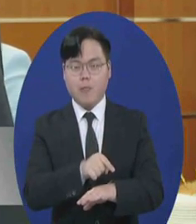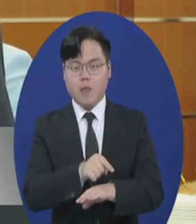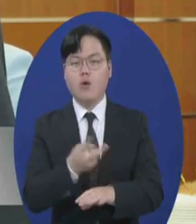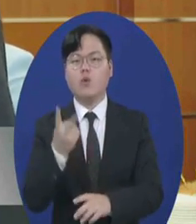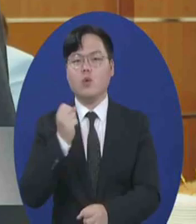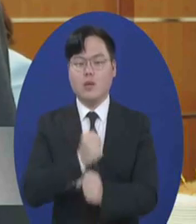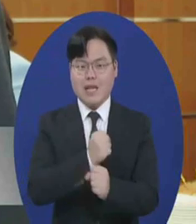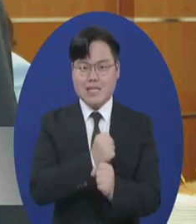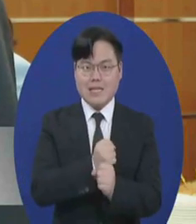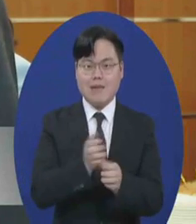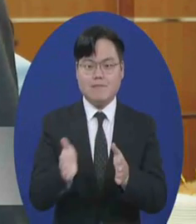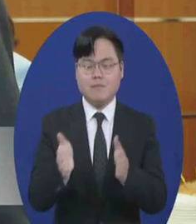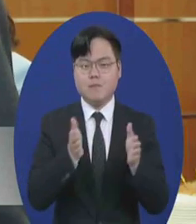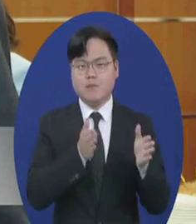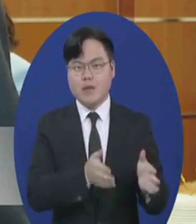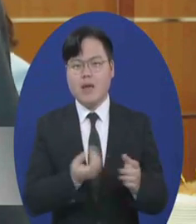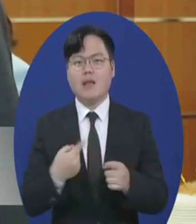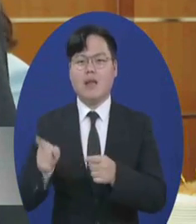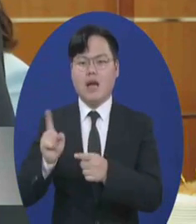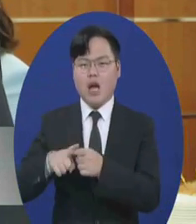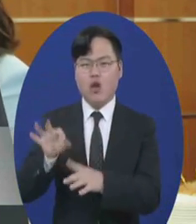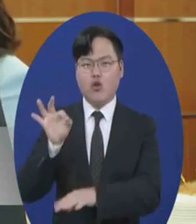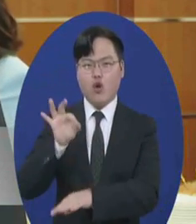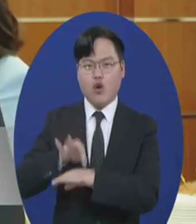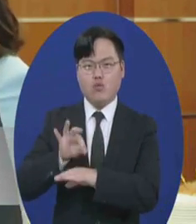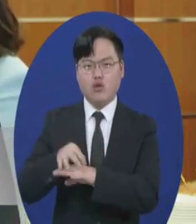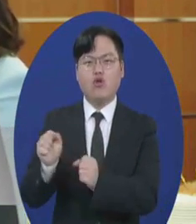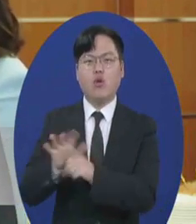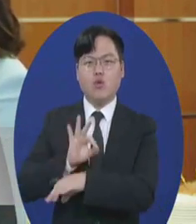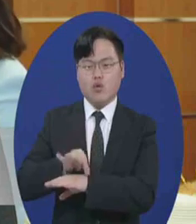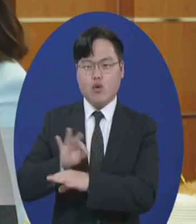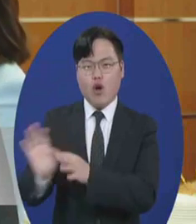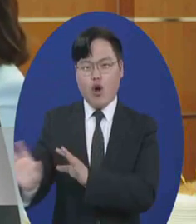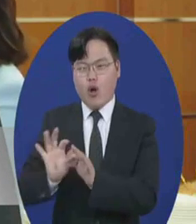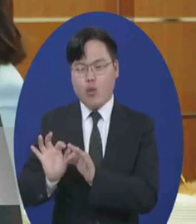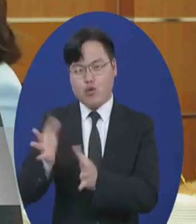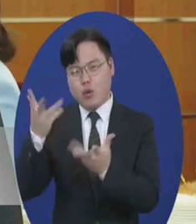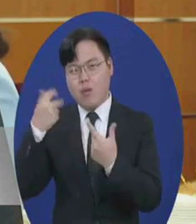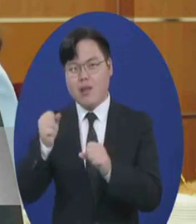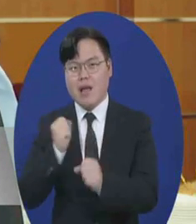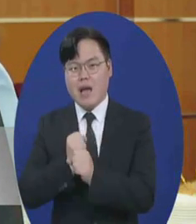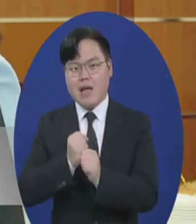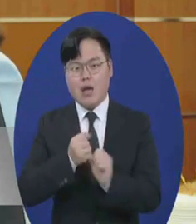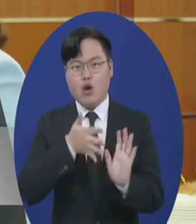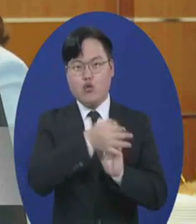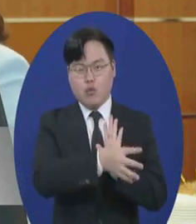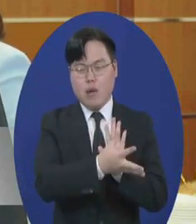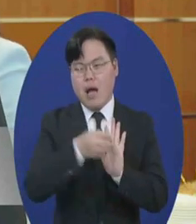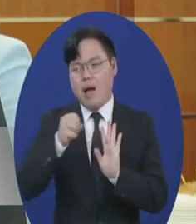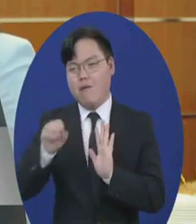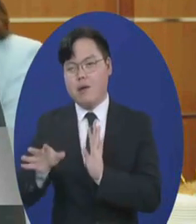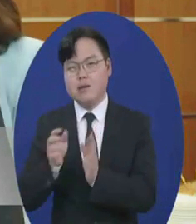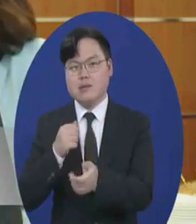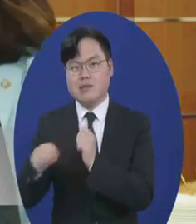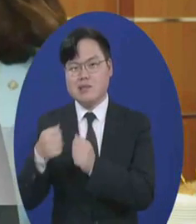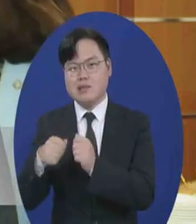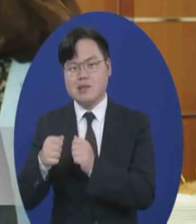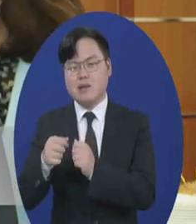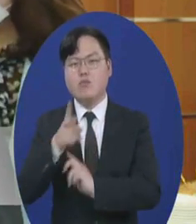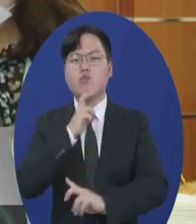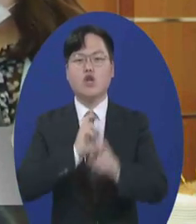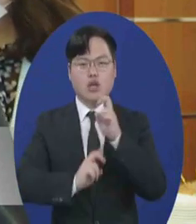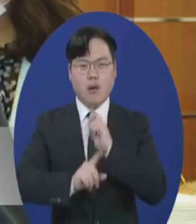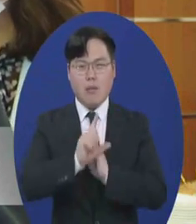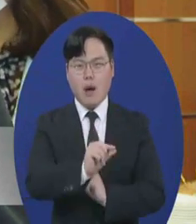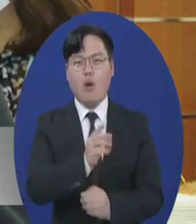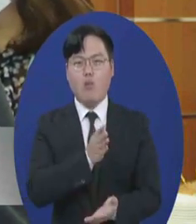үндсэн үйл ажиллагаанаас илүүтэйгээр тухайн өвчлөл рүү хандсан одоо зохион байгуулалтын ажил хийснээр санхүүжилтийн асуудал нэлээд хүндрэлтэй болсон. За мөн